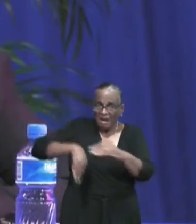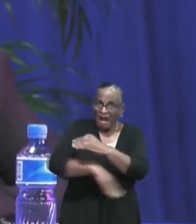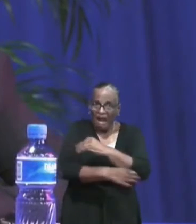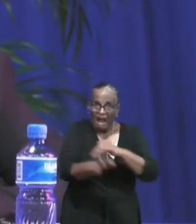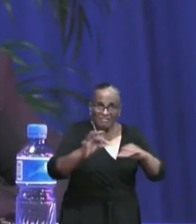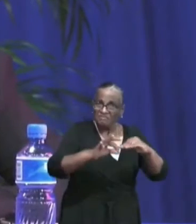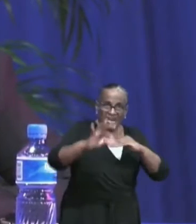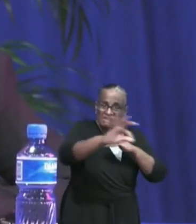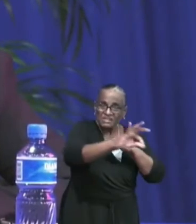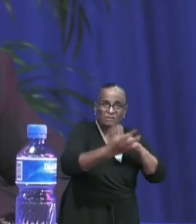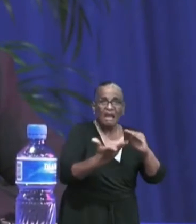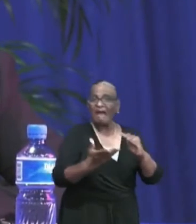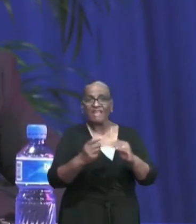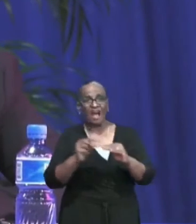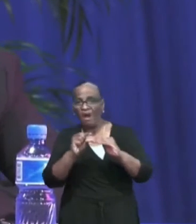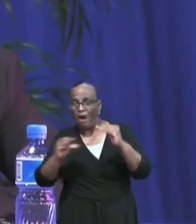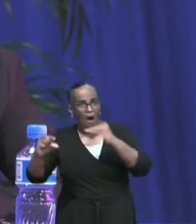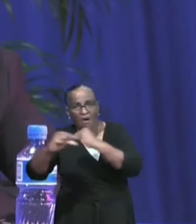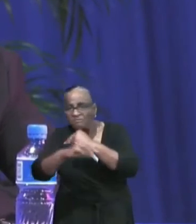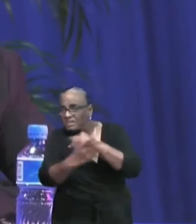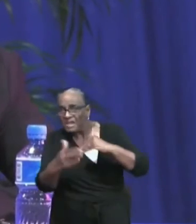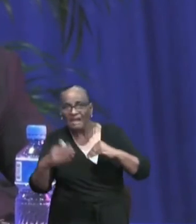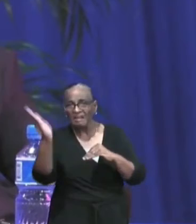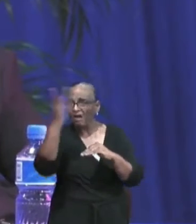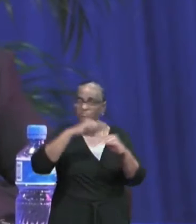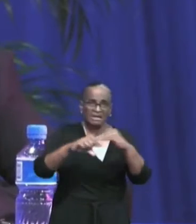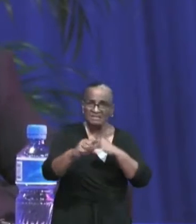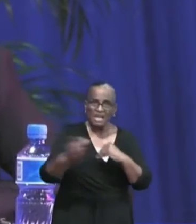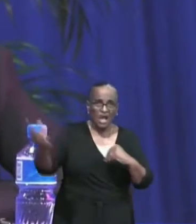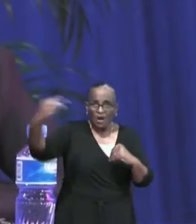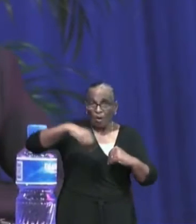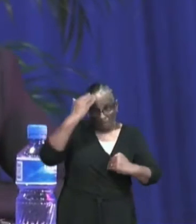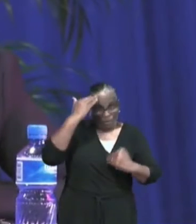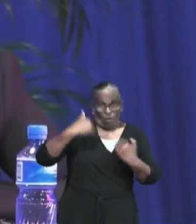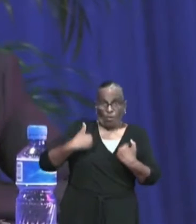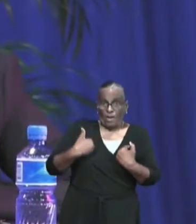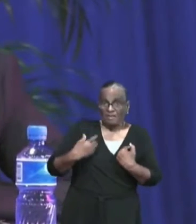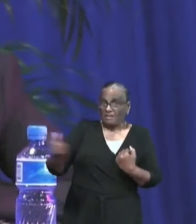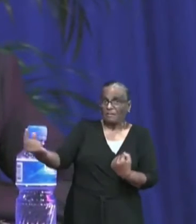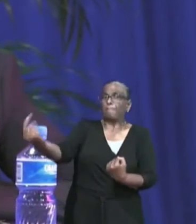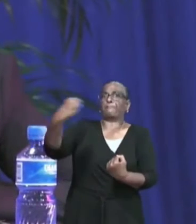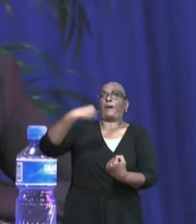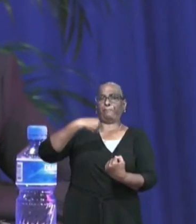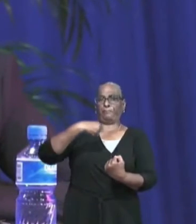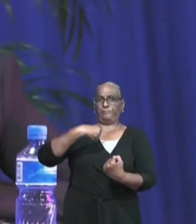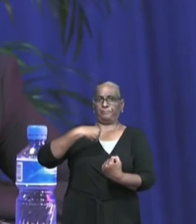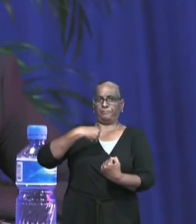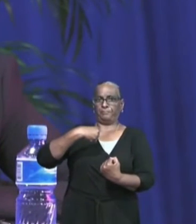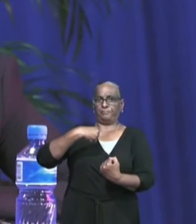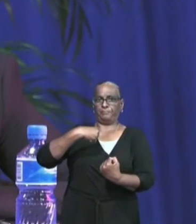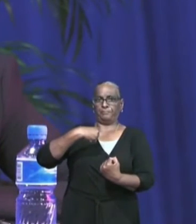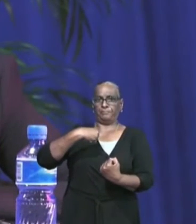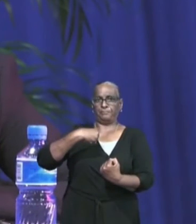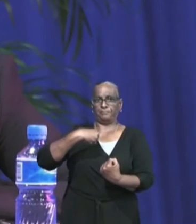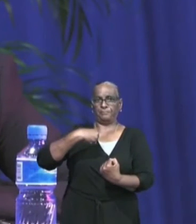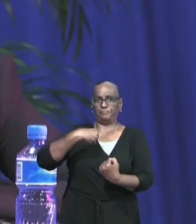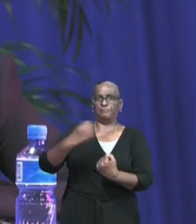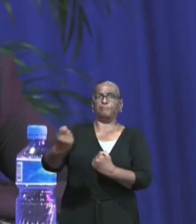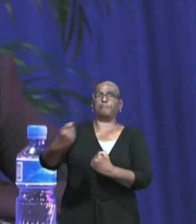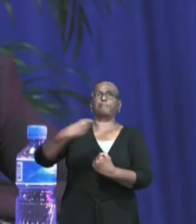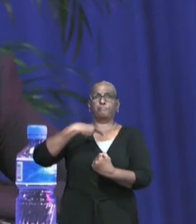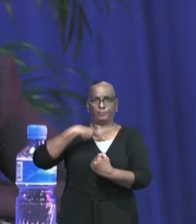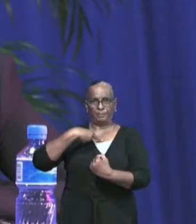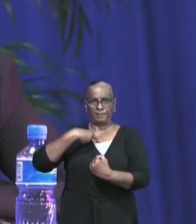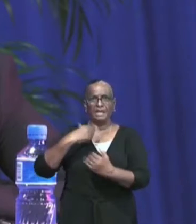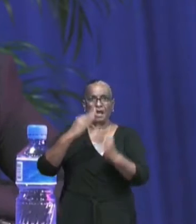Borofassi, teruggekomen, niemand heeft die persoon gesnapt en die persoon komt nu op jouw berm, bij jou